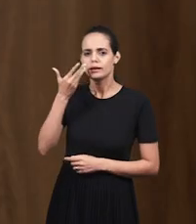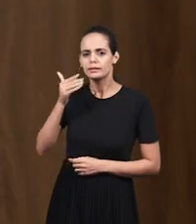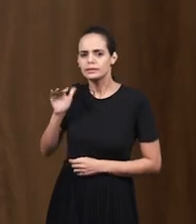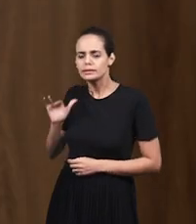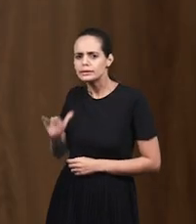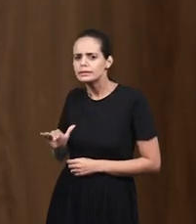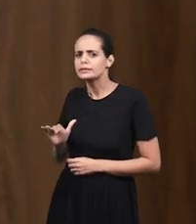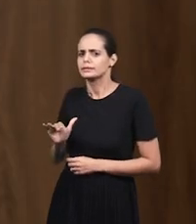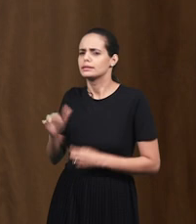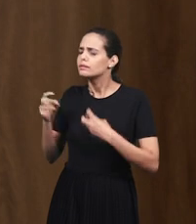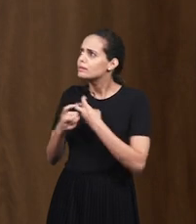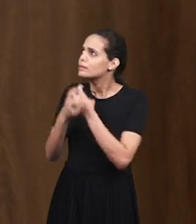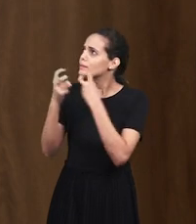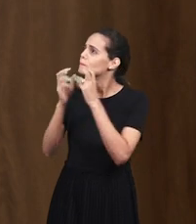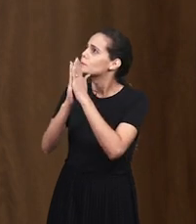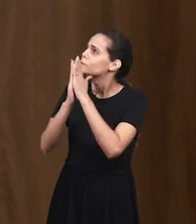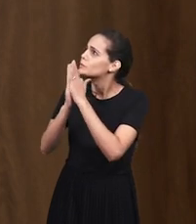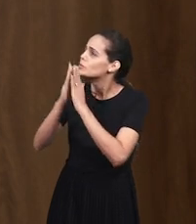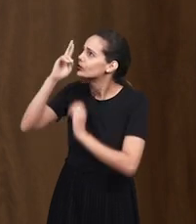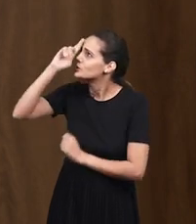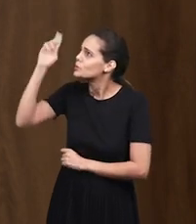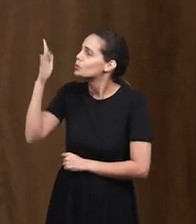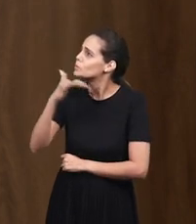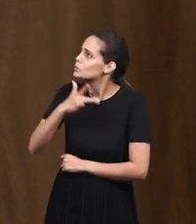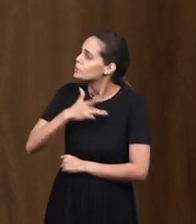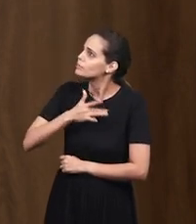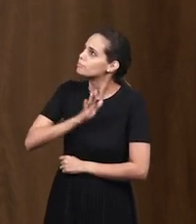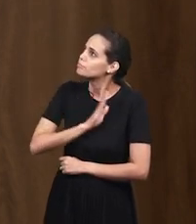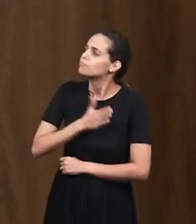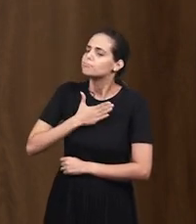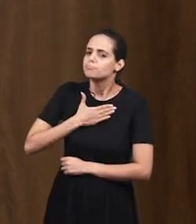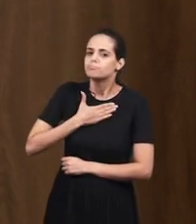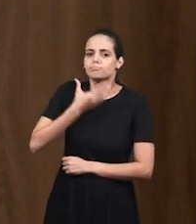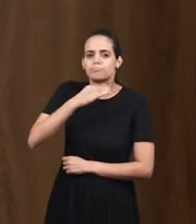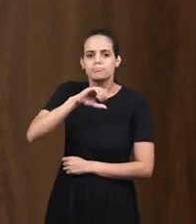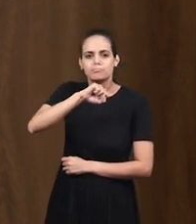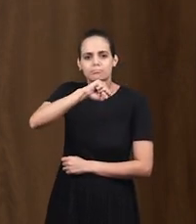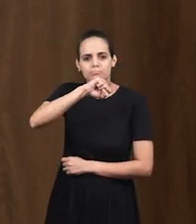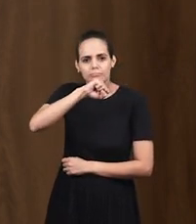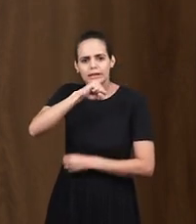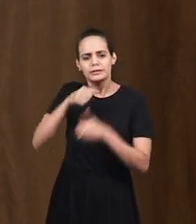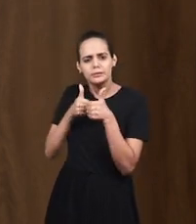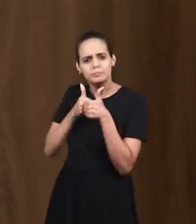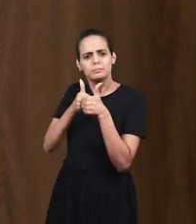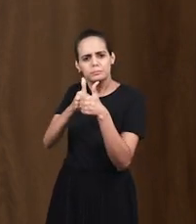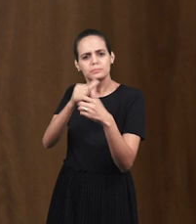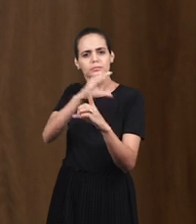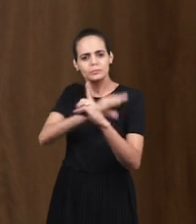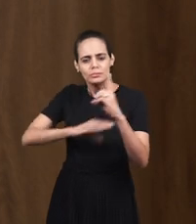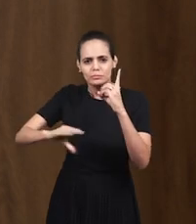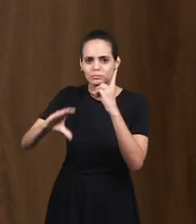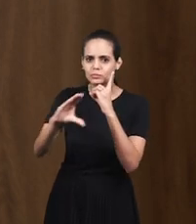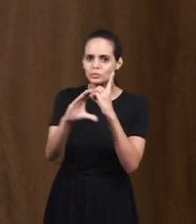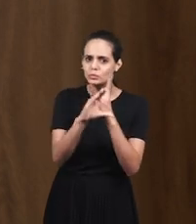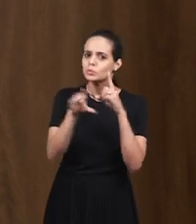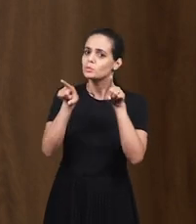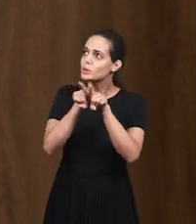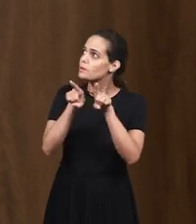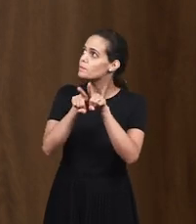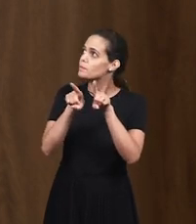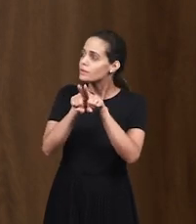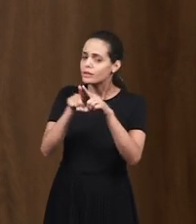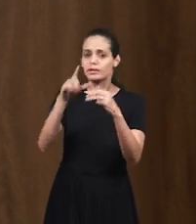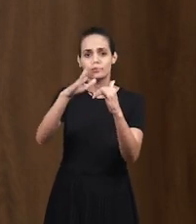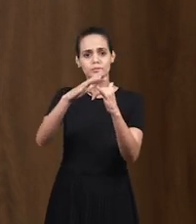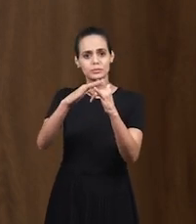спасителем. И эта девочка молится: «Господь, измени сердце моего папы, чтобы он вместе